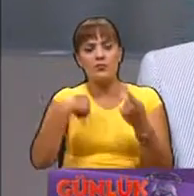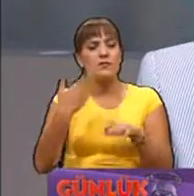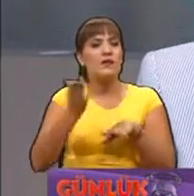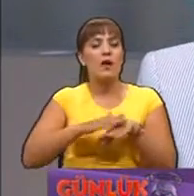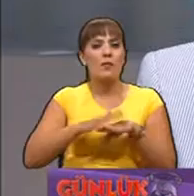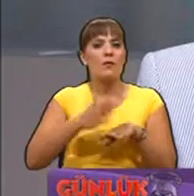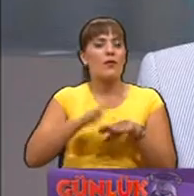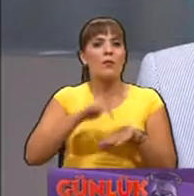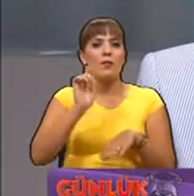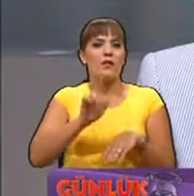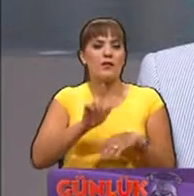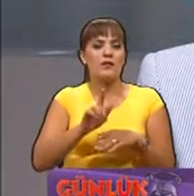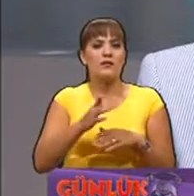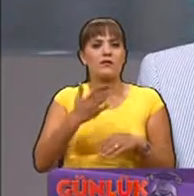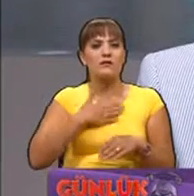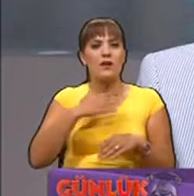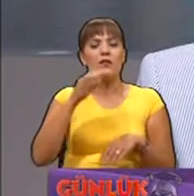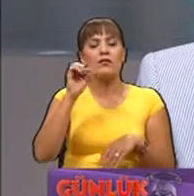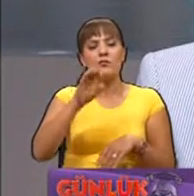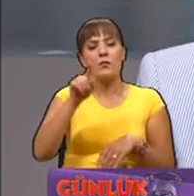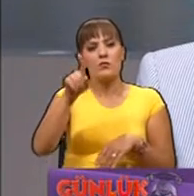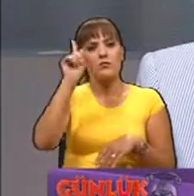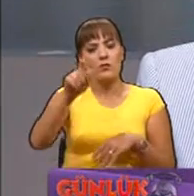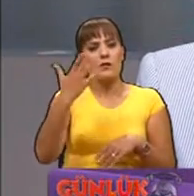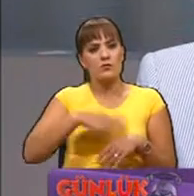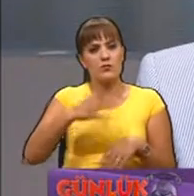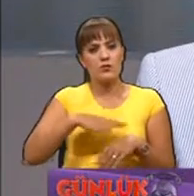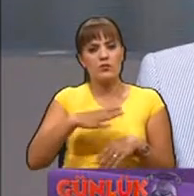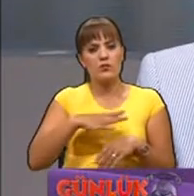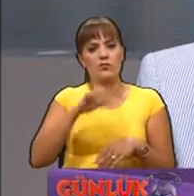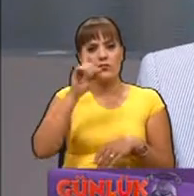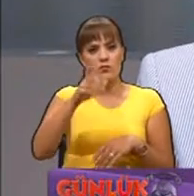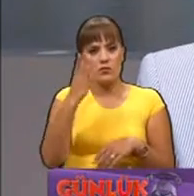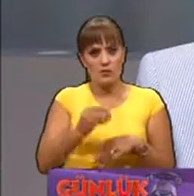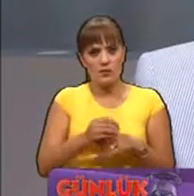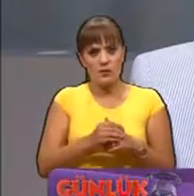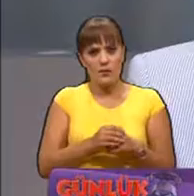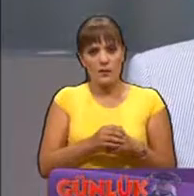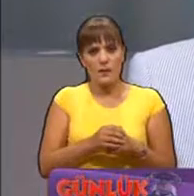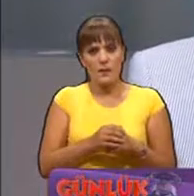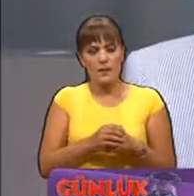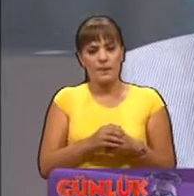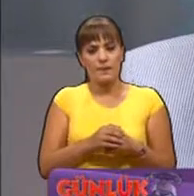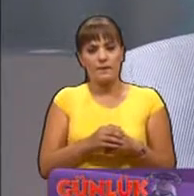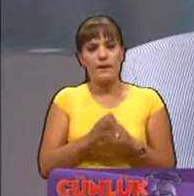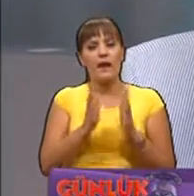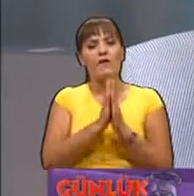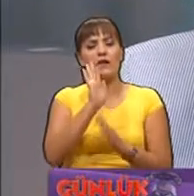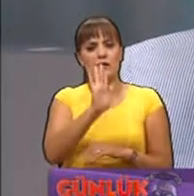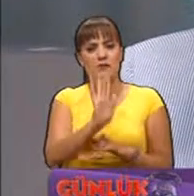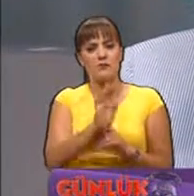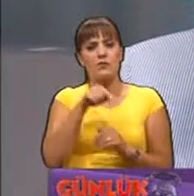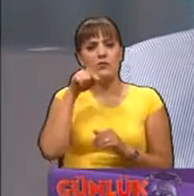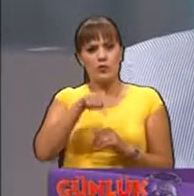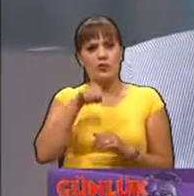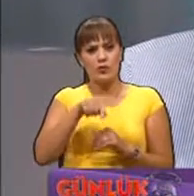yapabiliriz, ne yapmalıyız? Peki, sayın doktoruma onu sormak istiyorum kendilerinden. Evet, sorumuz olacak mı hocam? Sorumuz var mı? Affedersiniz.